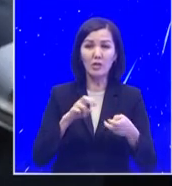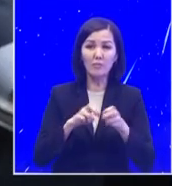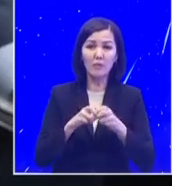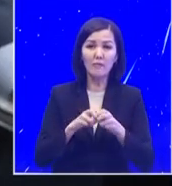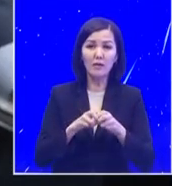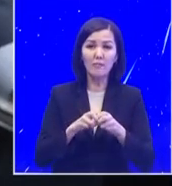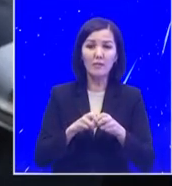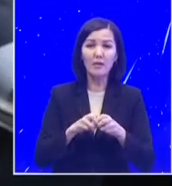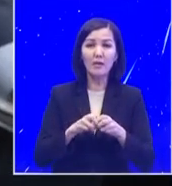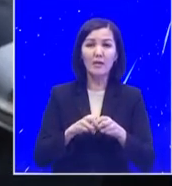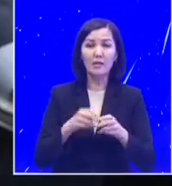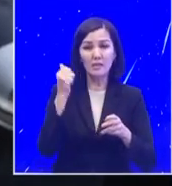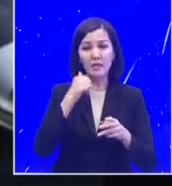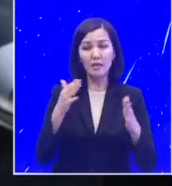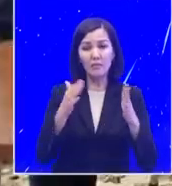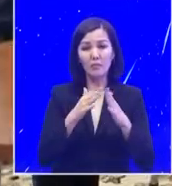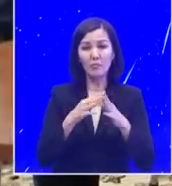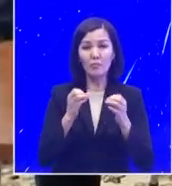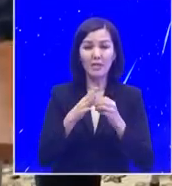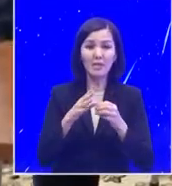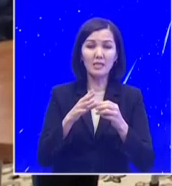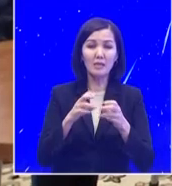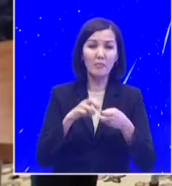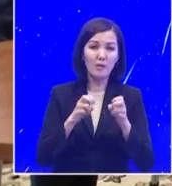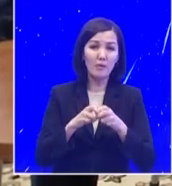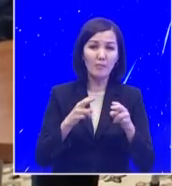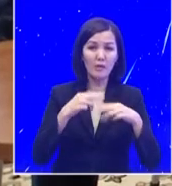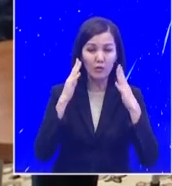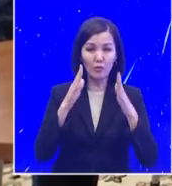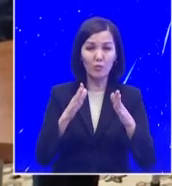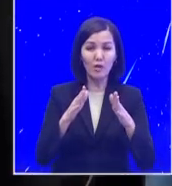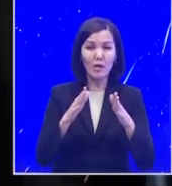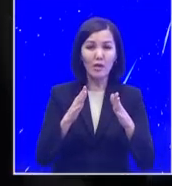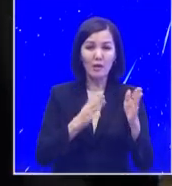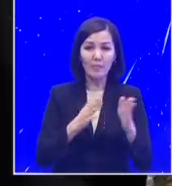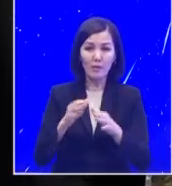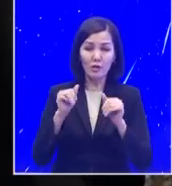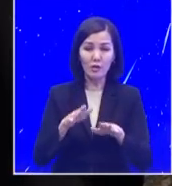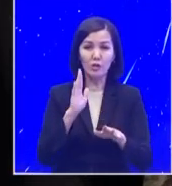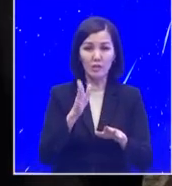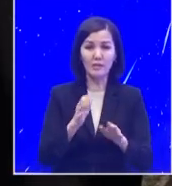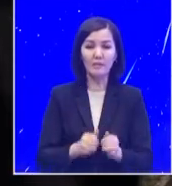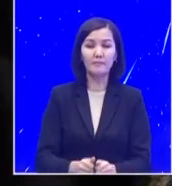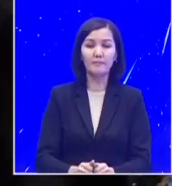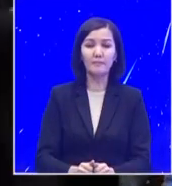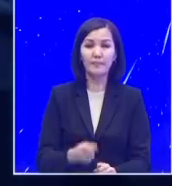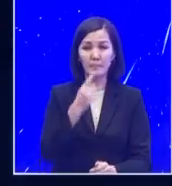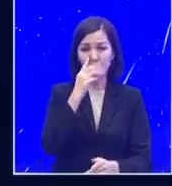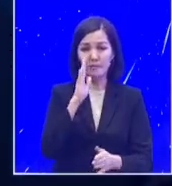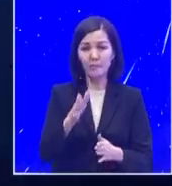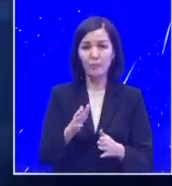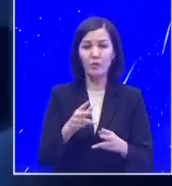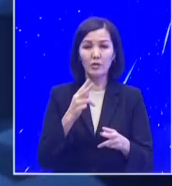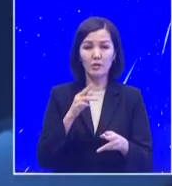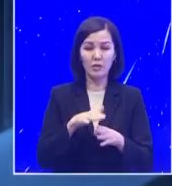с аварийным жильем. Все эти 15 проблем взяты на контроль, и по мере возможностей они будут решаться в ближайшее время.